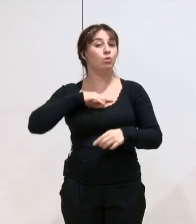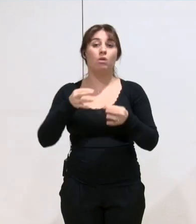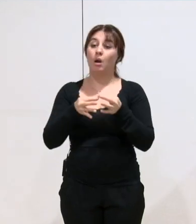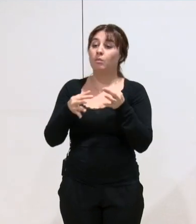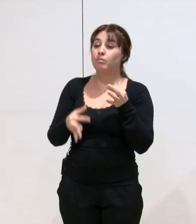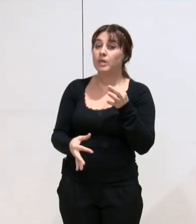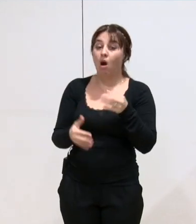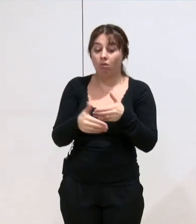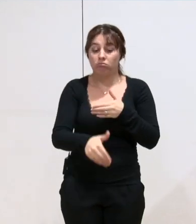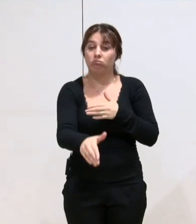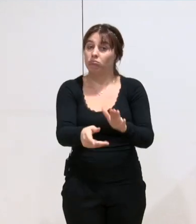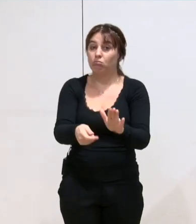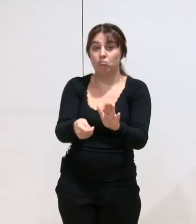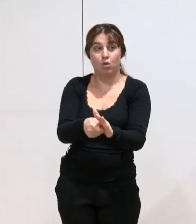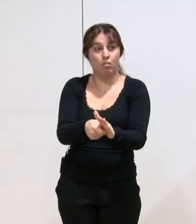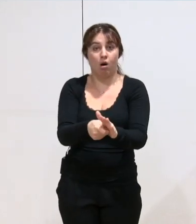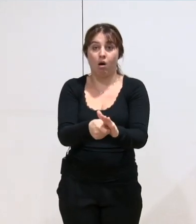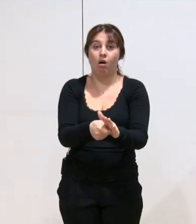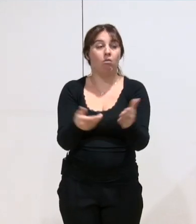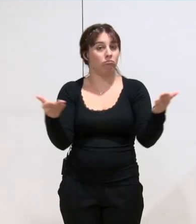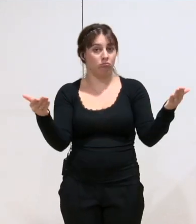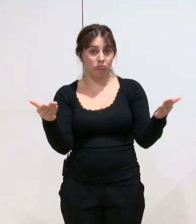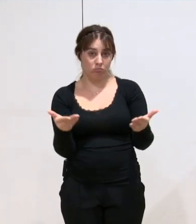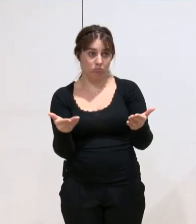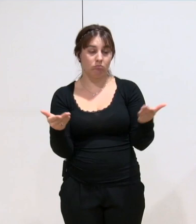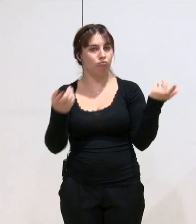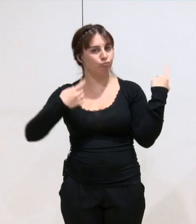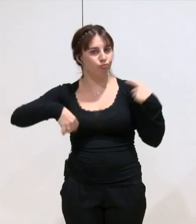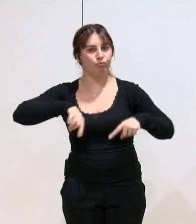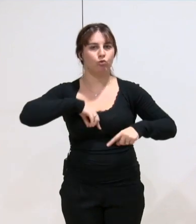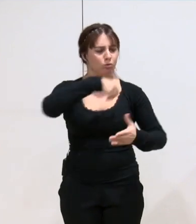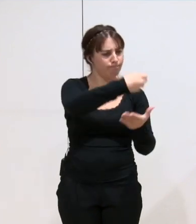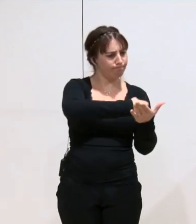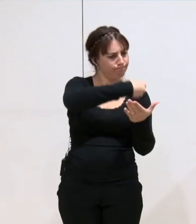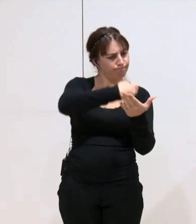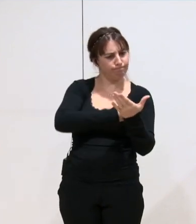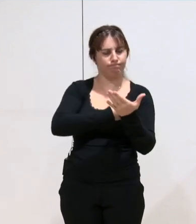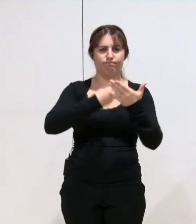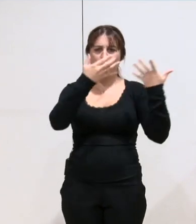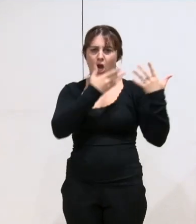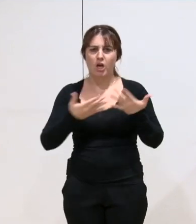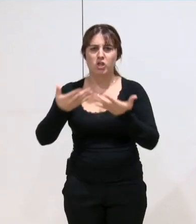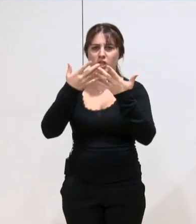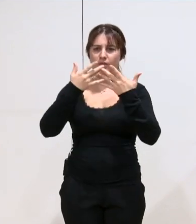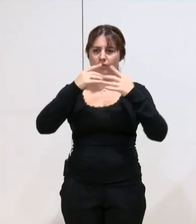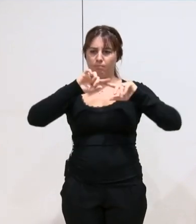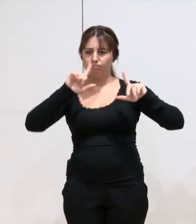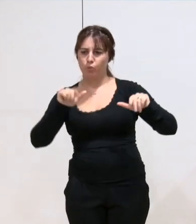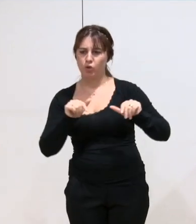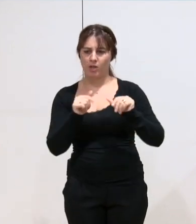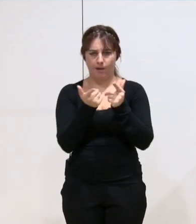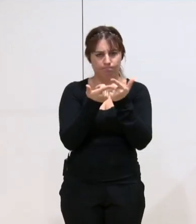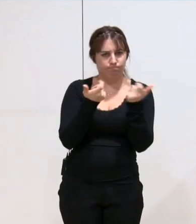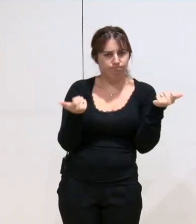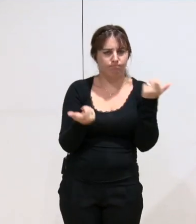moment venu, lorsque nous serons en possession de tous les éléments chiffrés. Bien sûr,